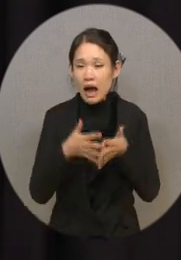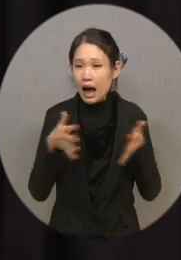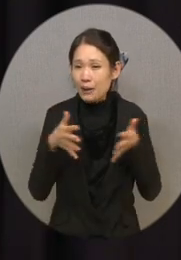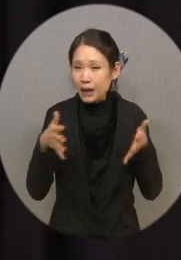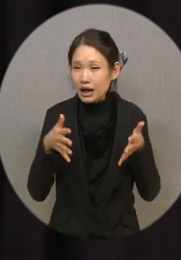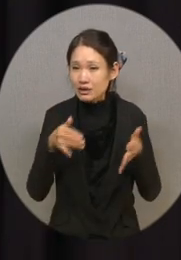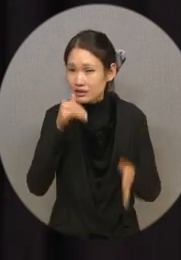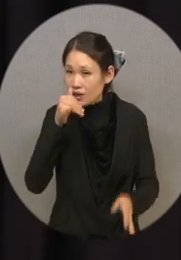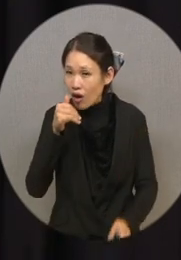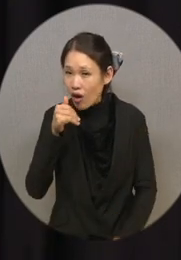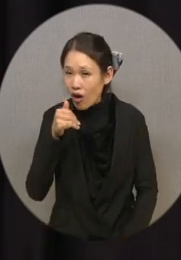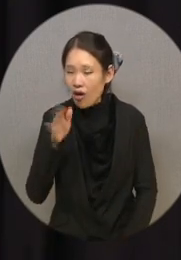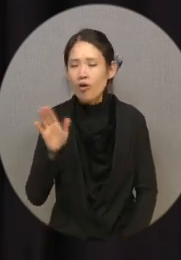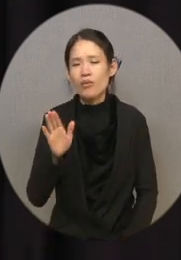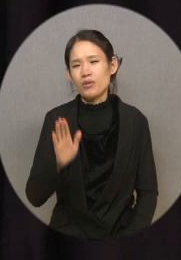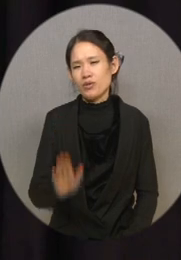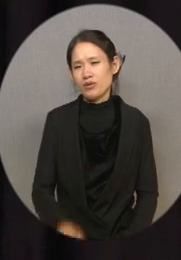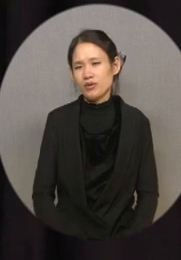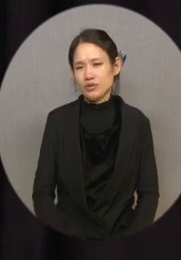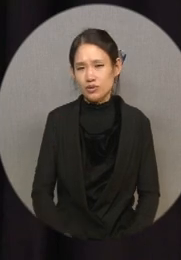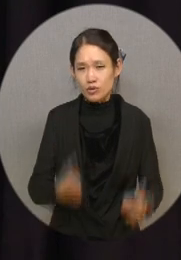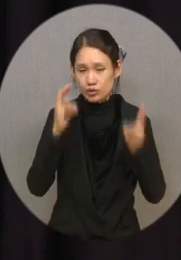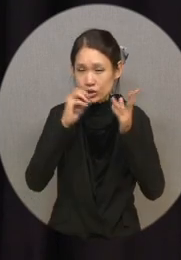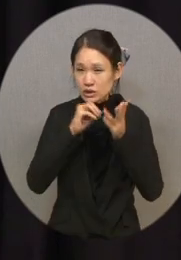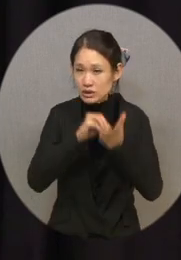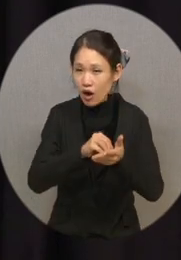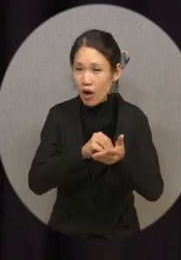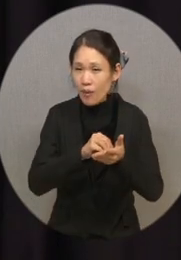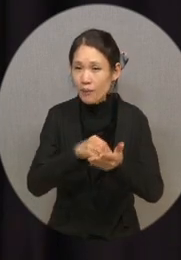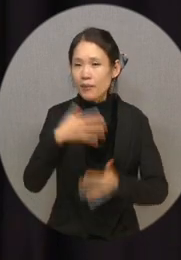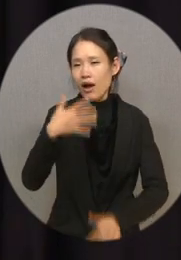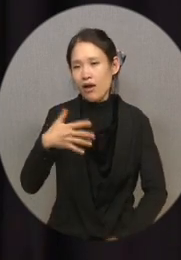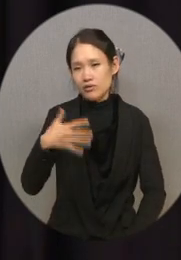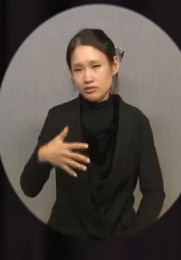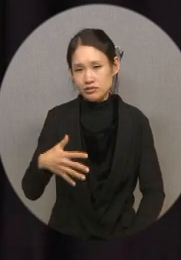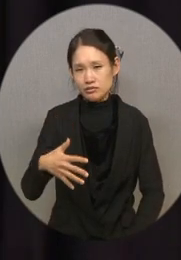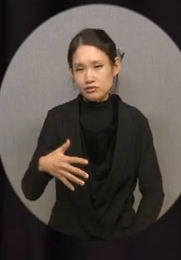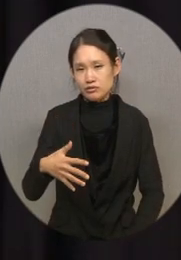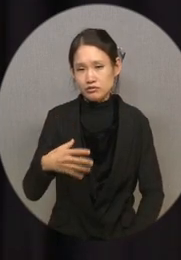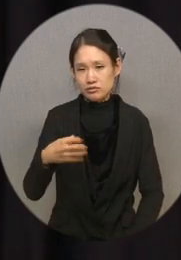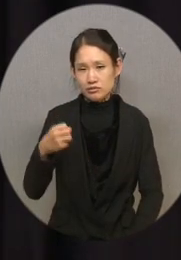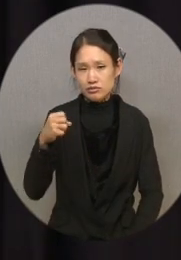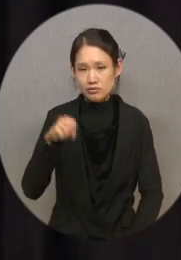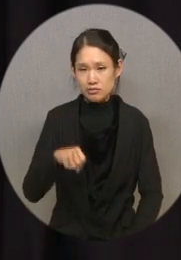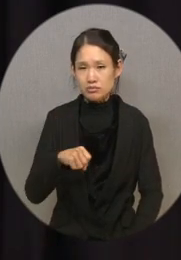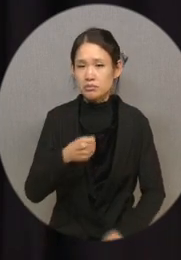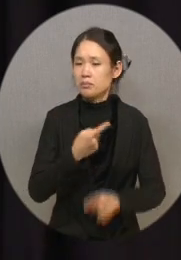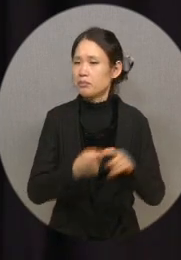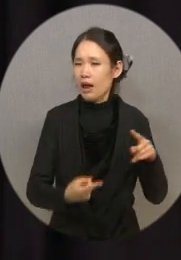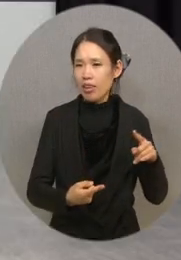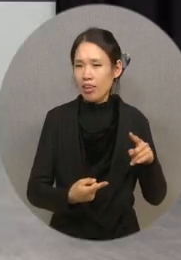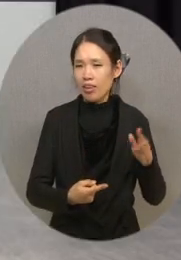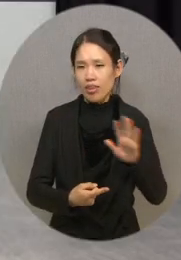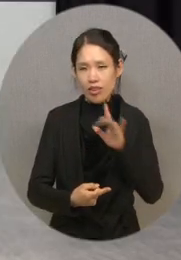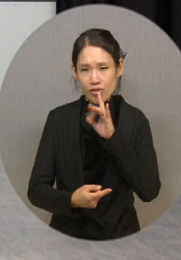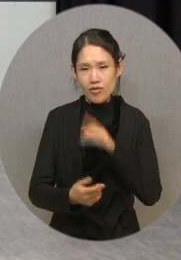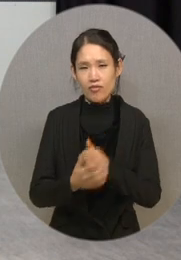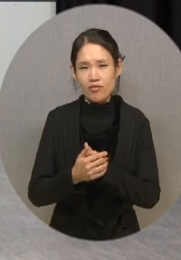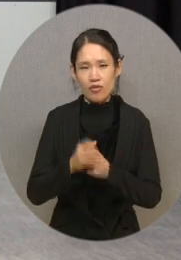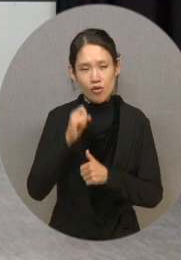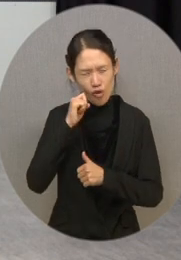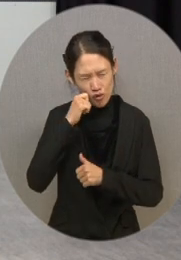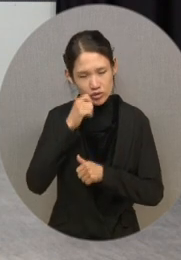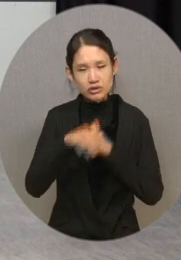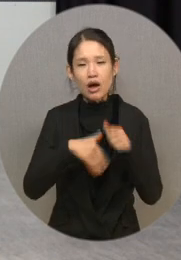넉넉하죠. 그건 아니잖아요. 또 취업한 상태에서도 결혼했느냐 할 땐 그렇다고 얘기하는 사람 절반도 안 될 것 같아요. 맞아요. 어려운 게서